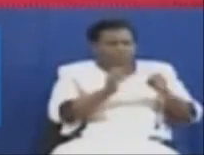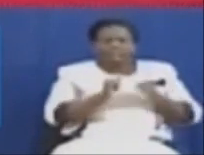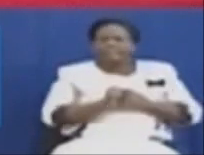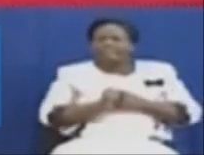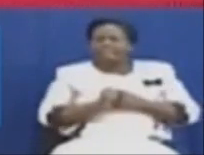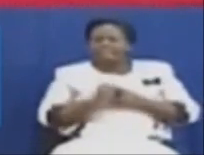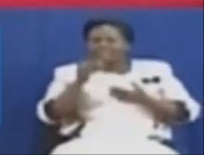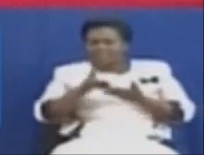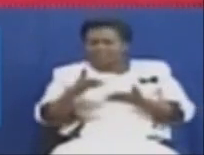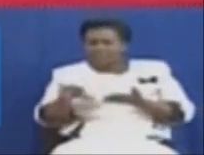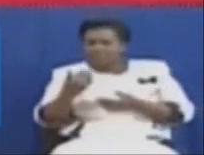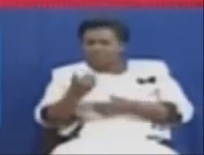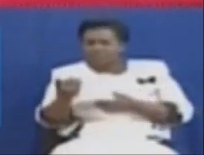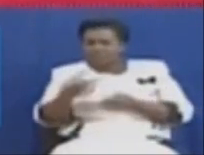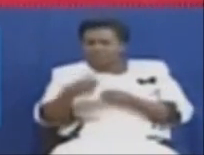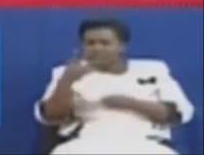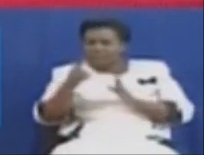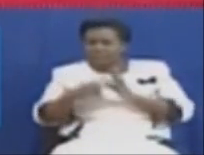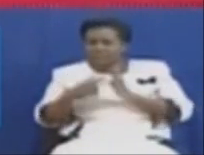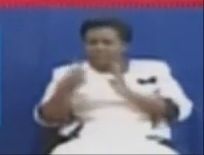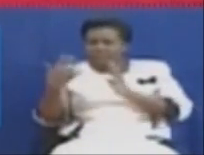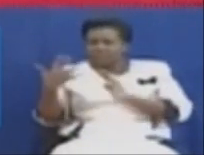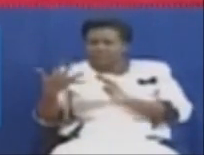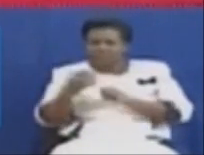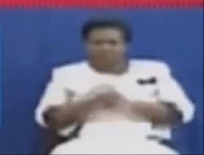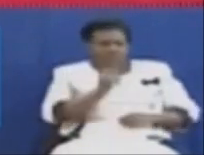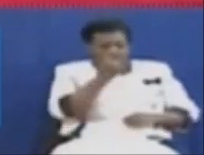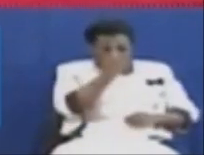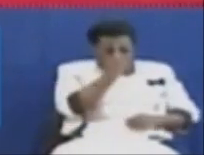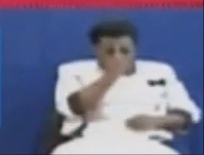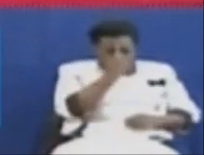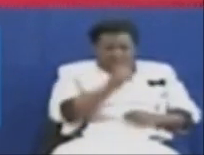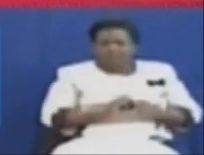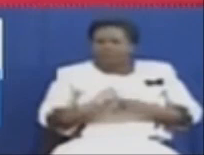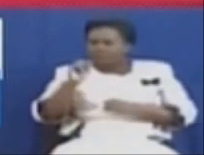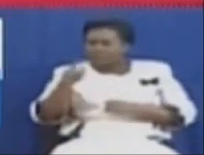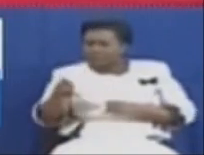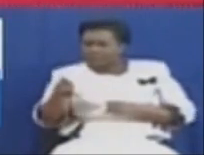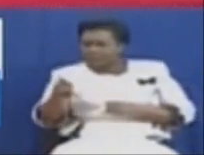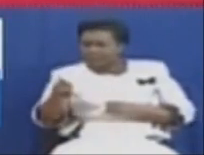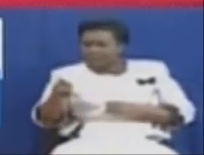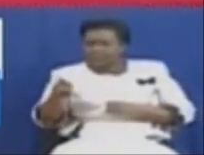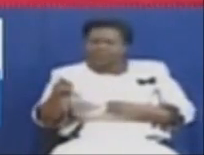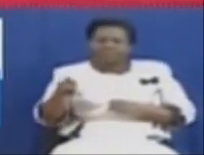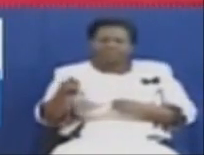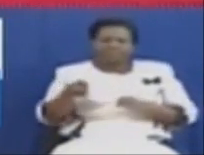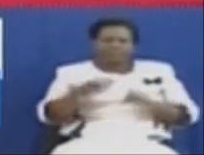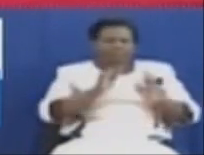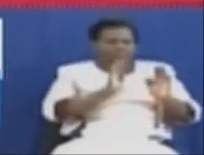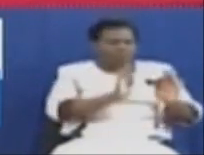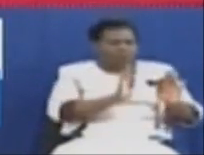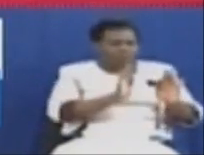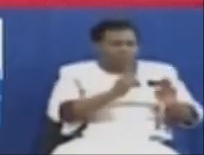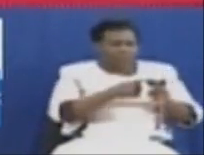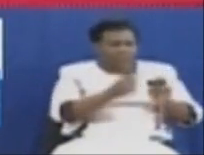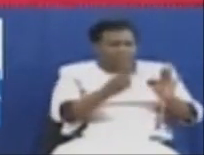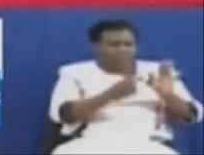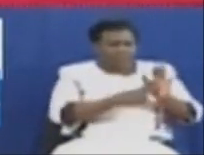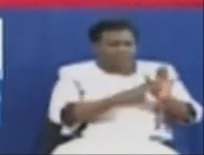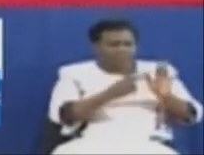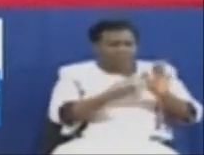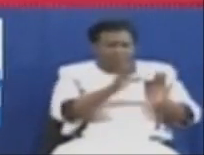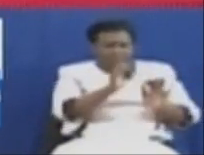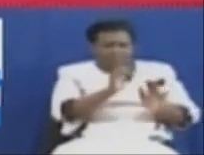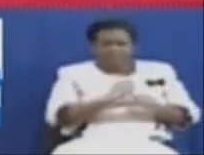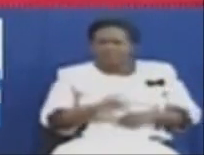mitaani iliyofanywa mwezi Mei mwaka 2018 inahusisha mikoa 6 nchini ambayo ni Dar es Salaam, Mbeya,